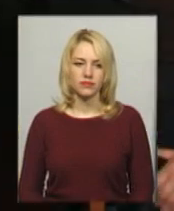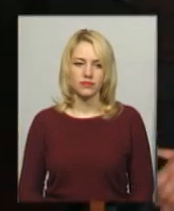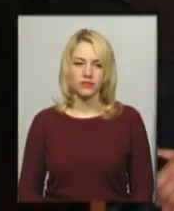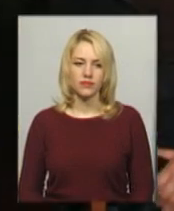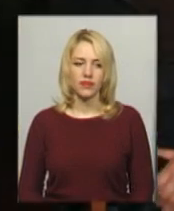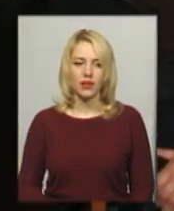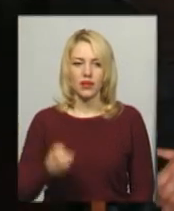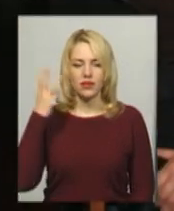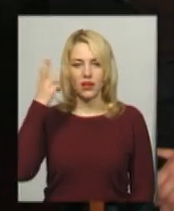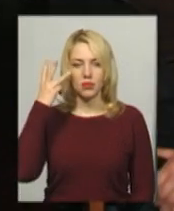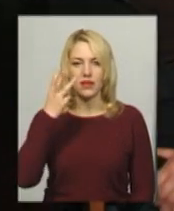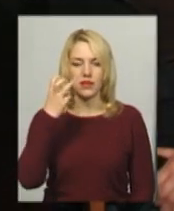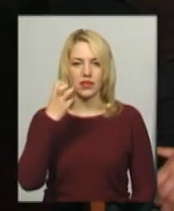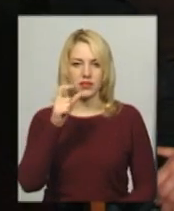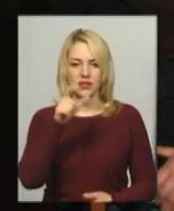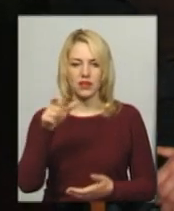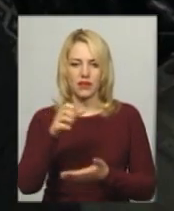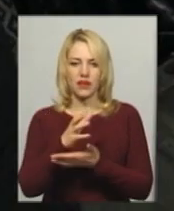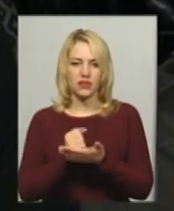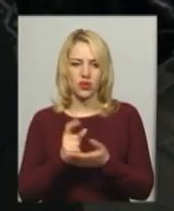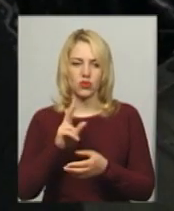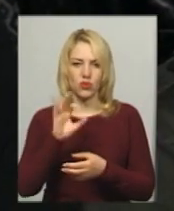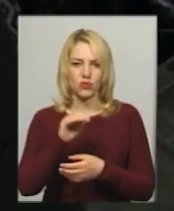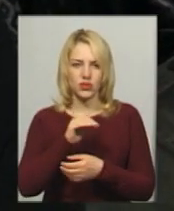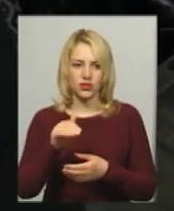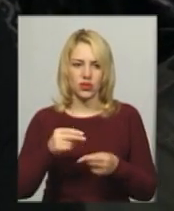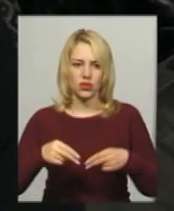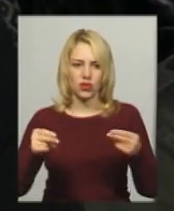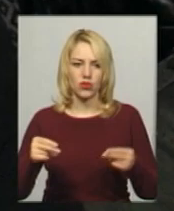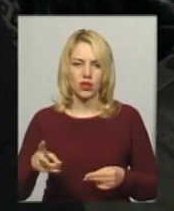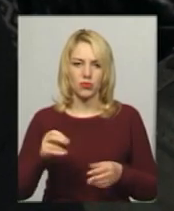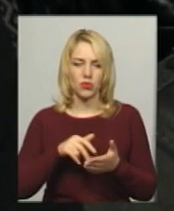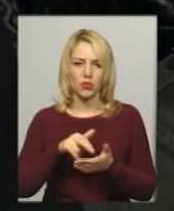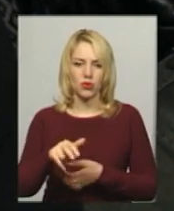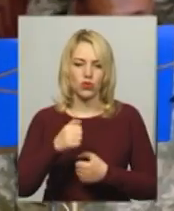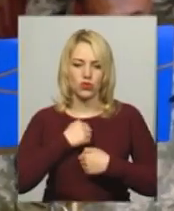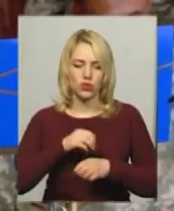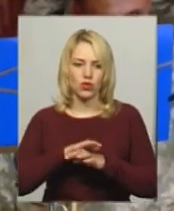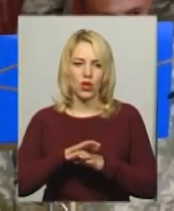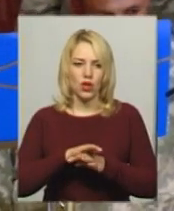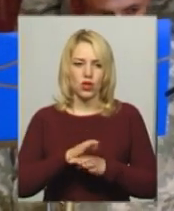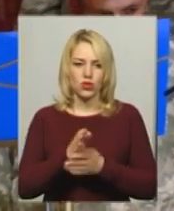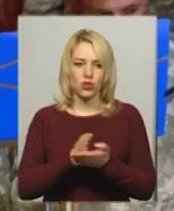На Хмельниччині 300 резервістів, які офіційно підписали контракти про проходження служби у військовому резерві,